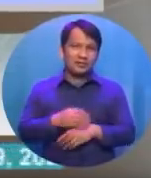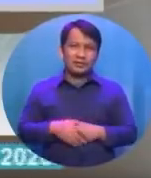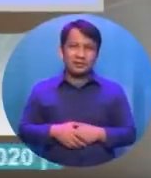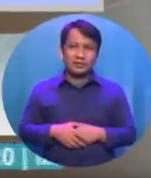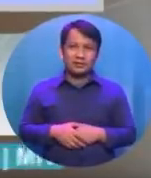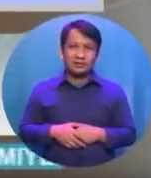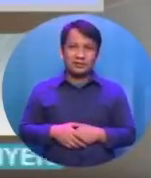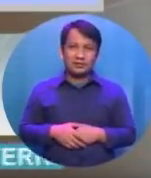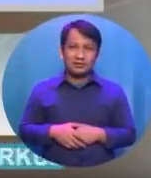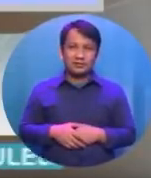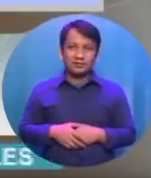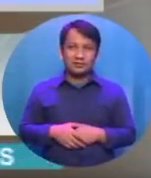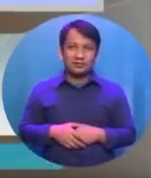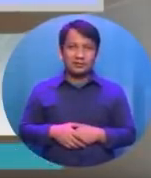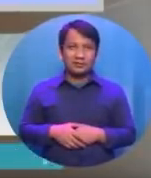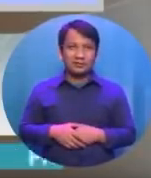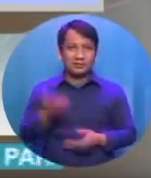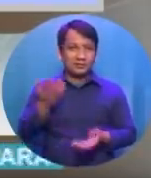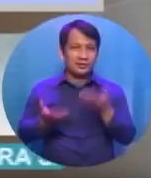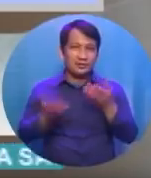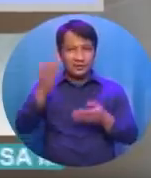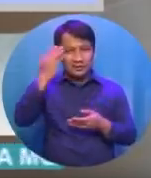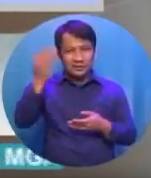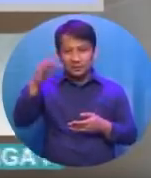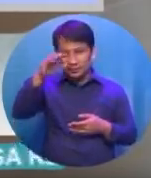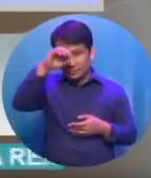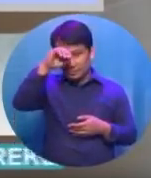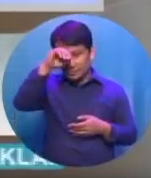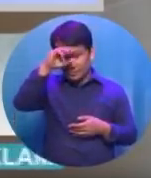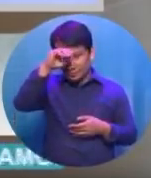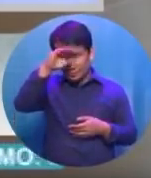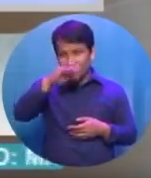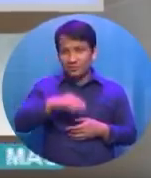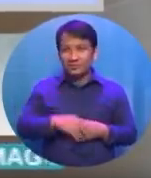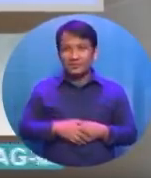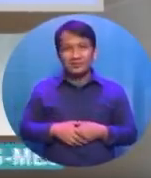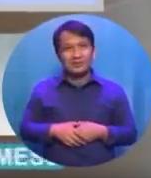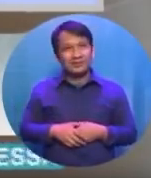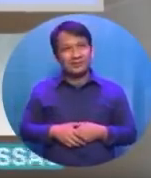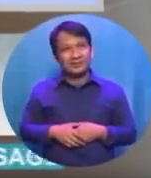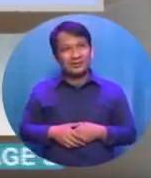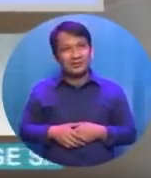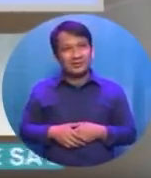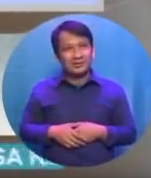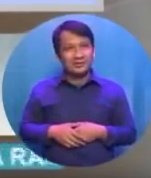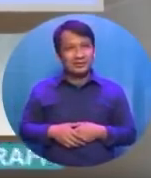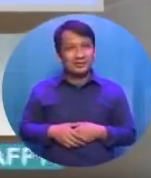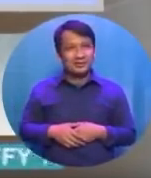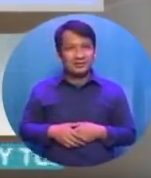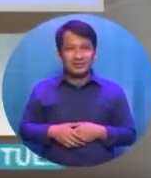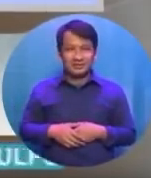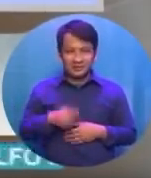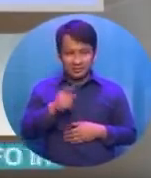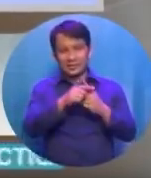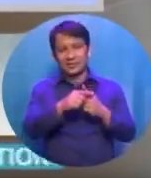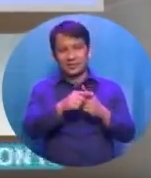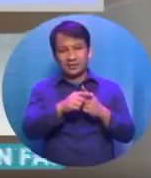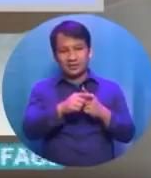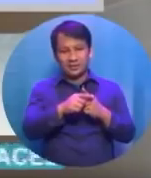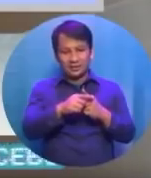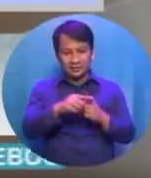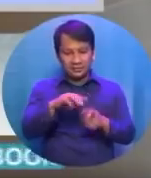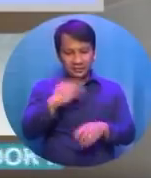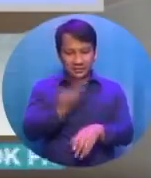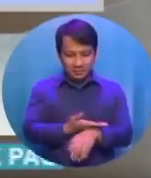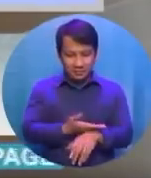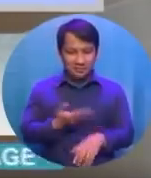Rene, lolo ka na siguro. Malay natin. Ha? Ah. Oh, hindi ka ba masaya niyan? Pag nalaman natin, kunyari, positive, meron ka